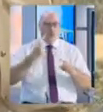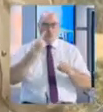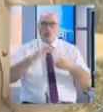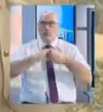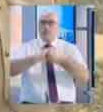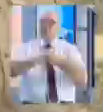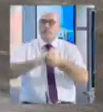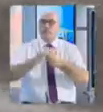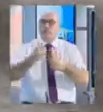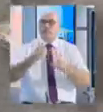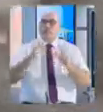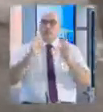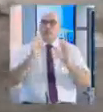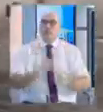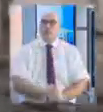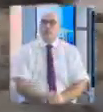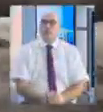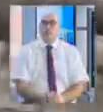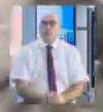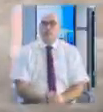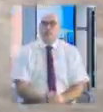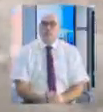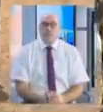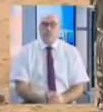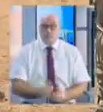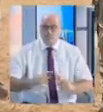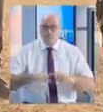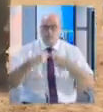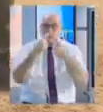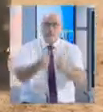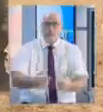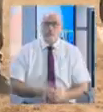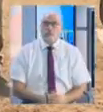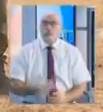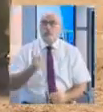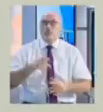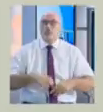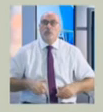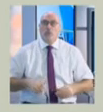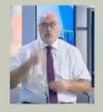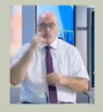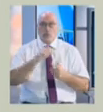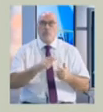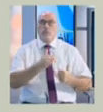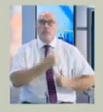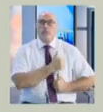مع بعضنا الدنيا وما فيها. وقد وجدنا حين تنقلنا الى مشتى جليل افراد الجيش الوطني الشعبي